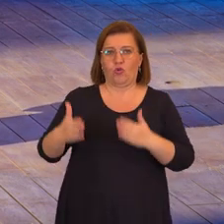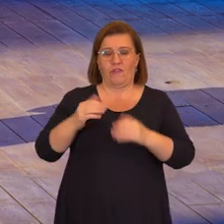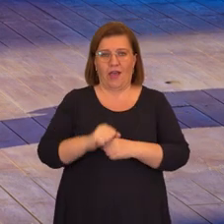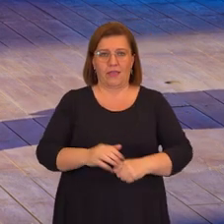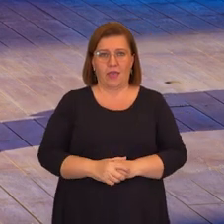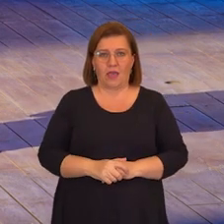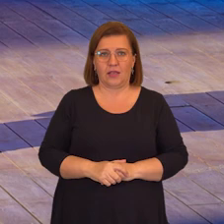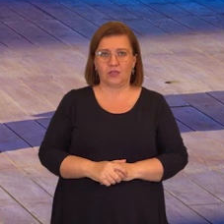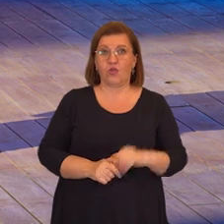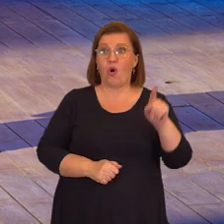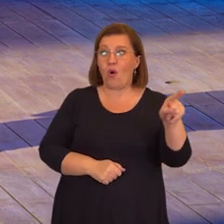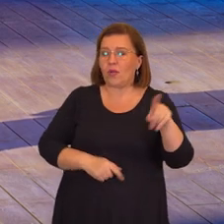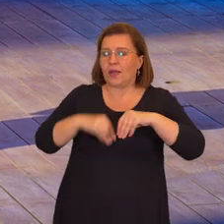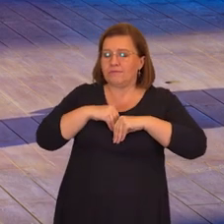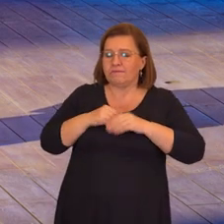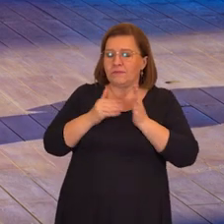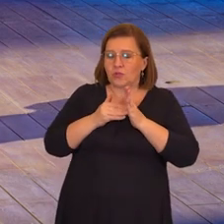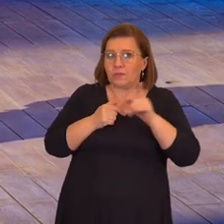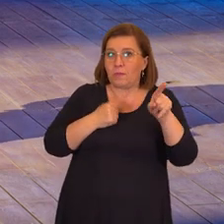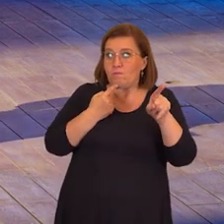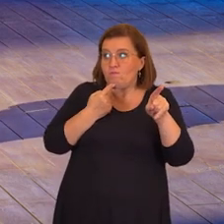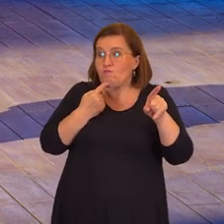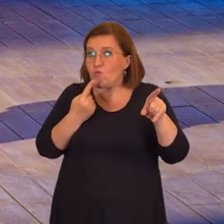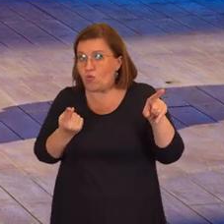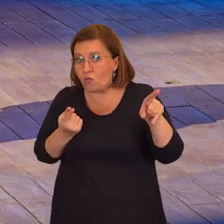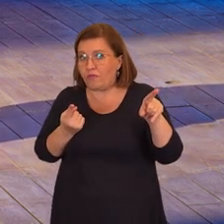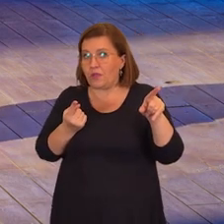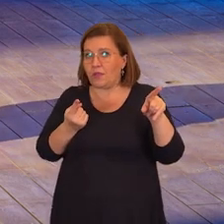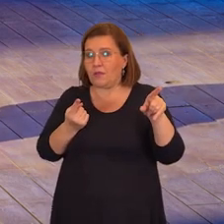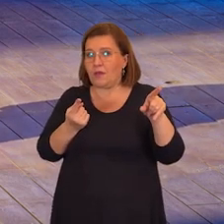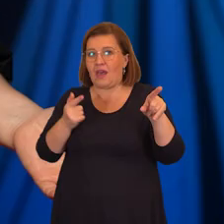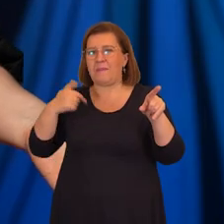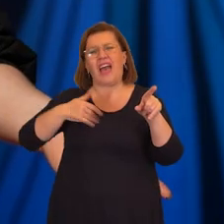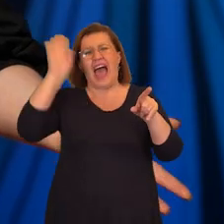Ignorując tak ważną potrzebę, nie pozwalamy jej na spokój.